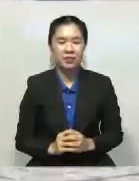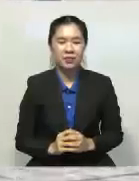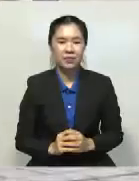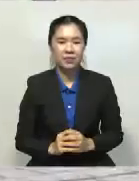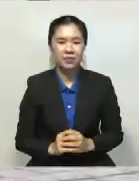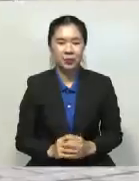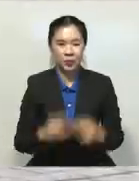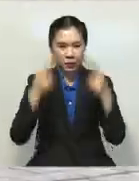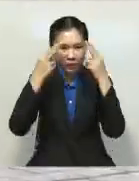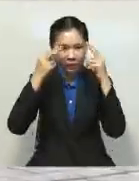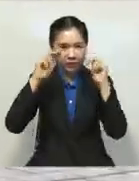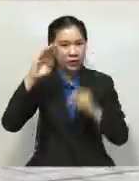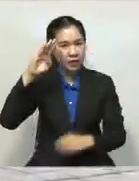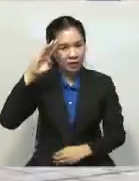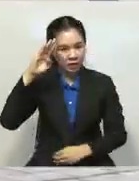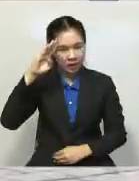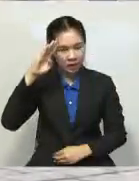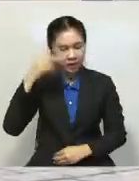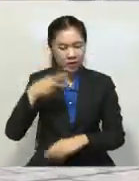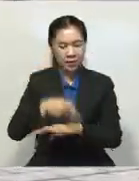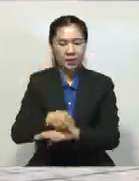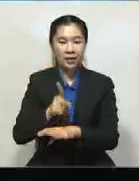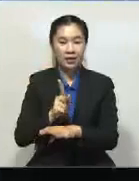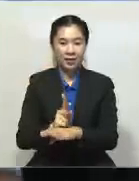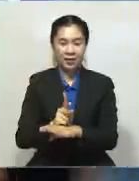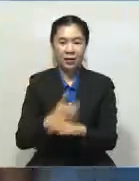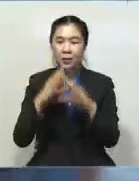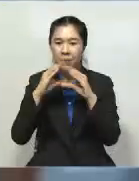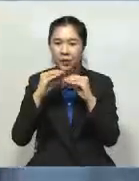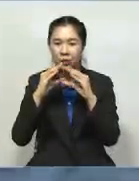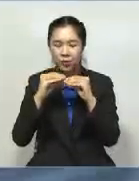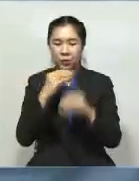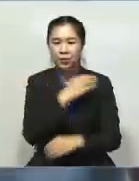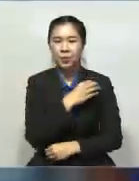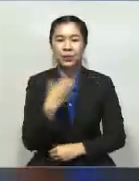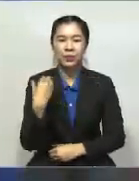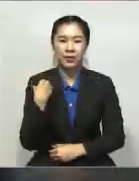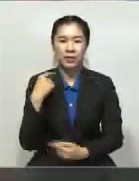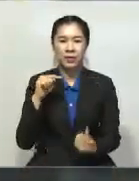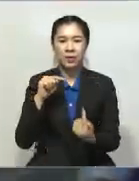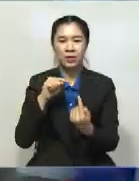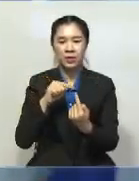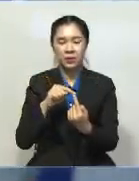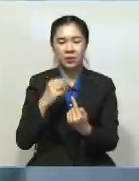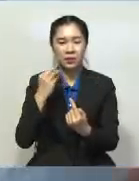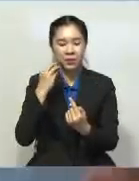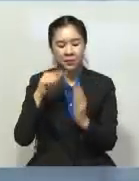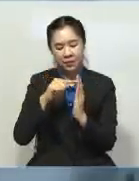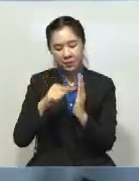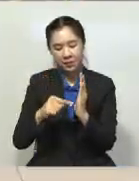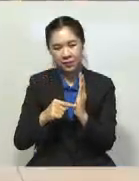พลเอกประยุทธ์จันทร์โอชานายกรัฐมนตรีเป็นประธานการประชุมเอกอัครราชทูตและกงสุลใหญ่ประจำประเทศเพื่อนบ้าน